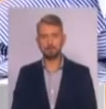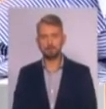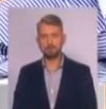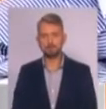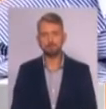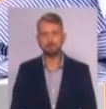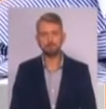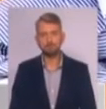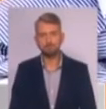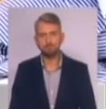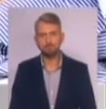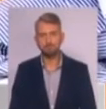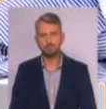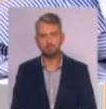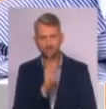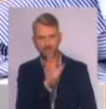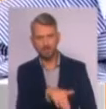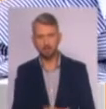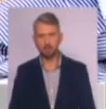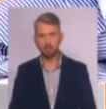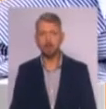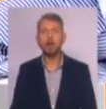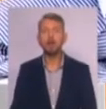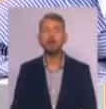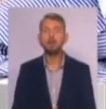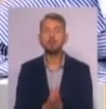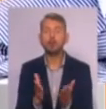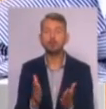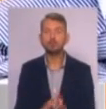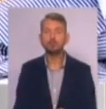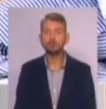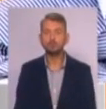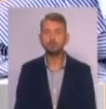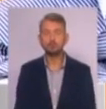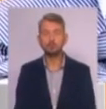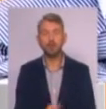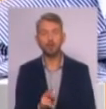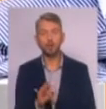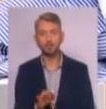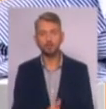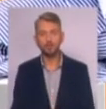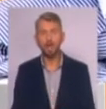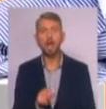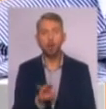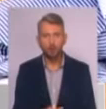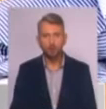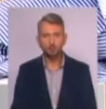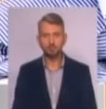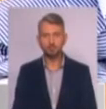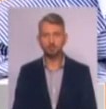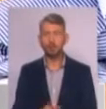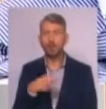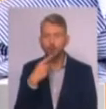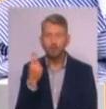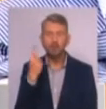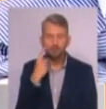Добрий день. Тихо. Прошу. Алло. Так, ви в ефірі, ми раді вас чути. Алло. Говоріть, ми вже